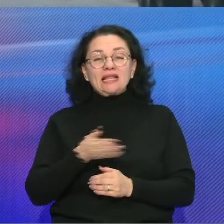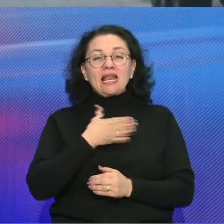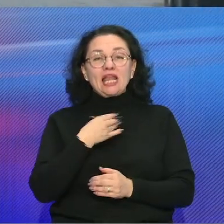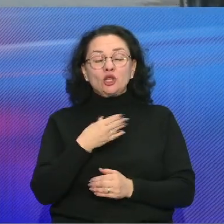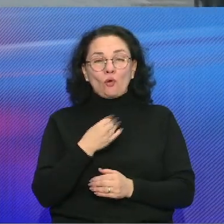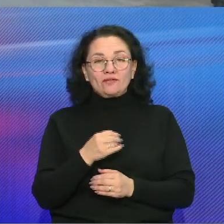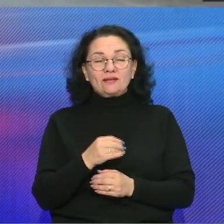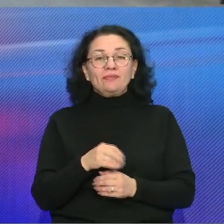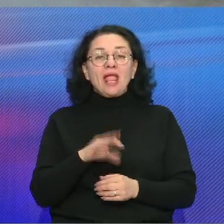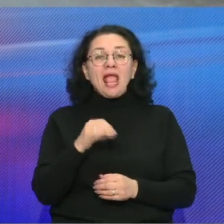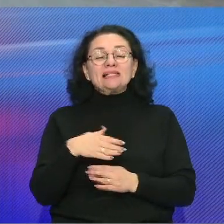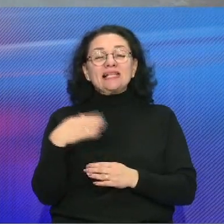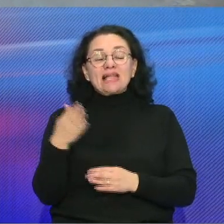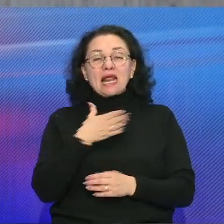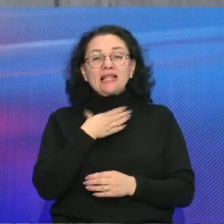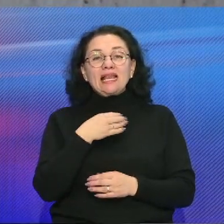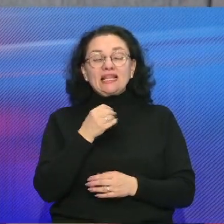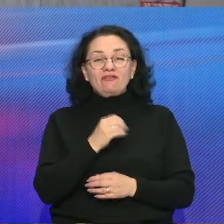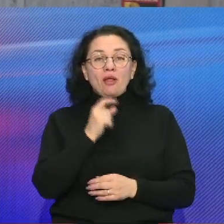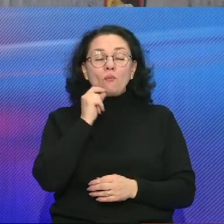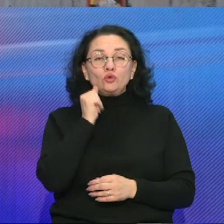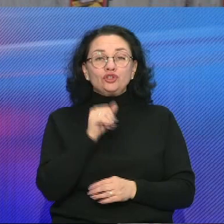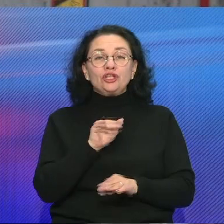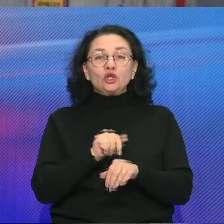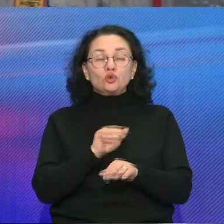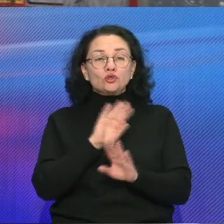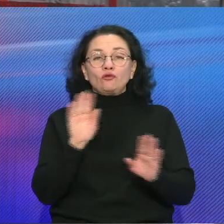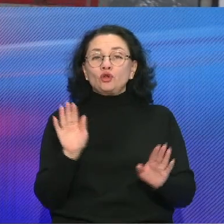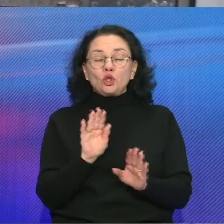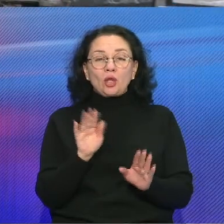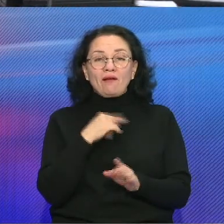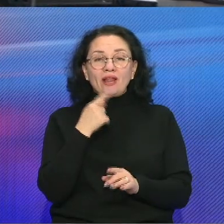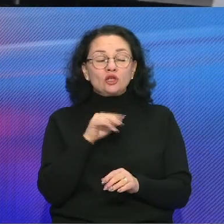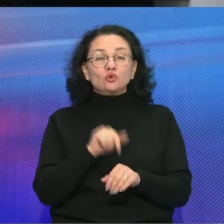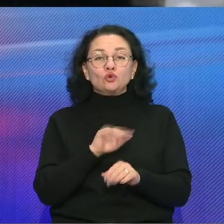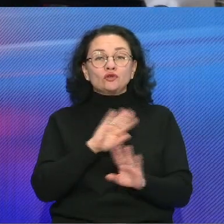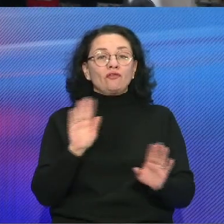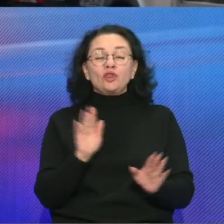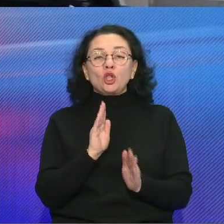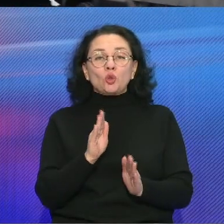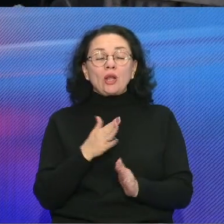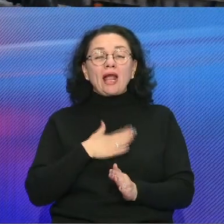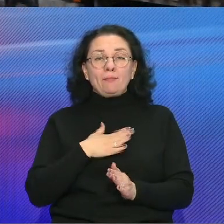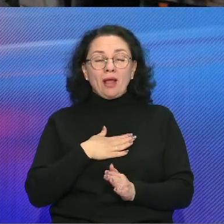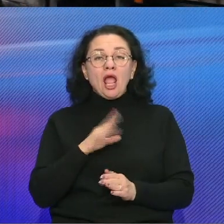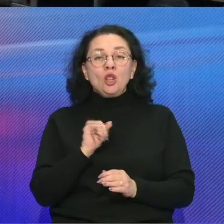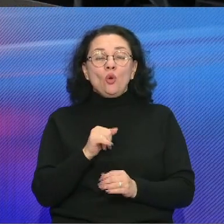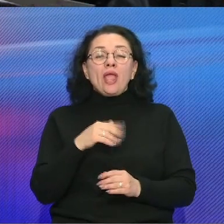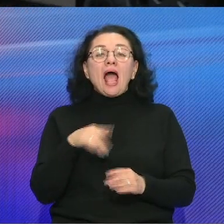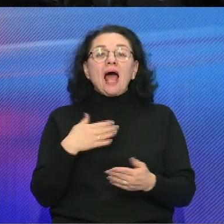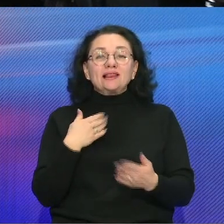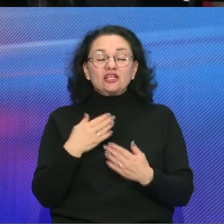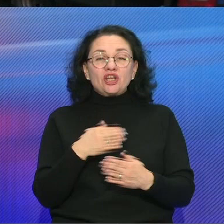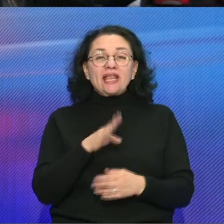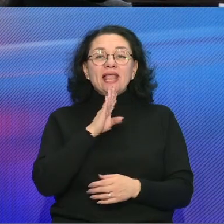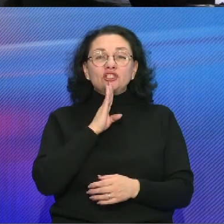адносіны літоўцаў, расказваюць вадзіцелі мужчыны, адчуваем не толькі мы. Бываюць выпадкі, калі сумежнікі абыякава ставяцца нават да жанчыны дзяцей.